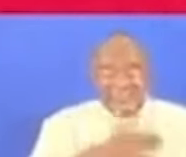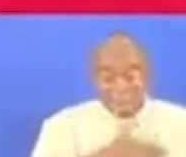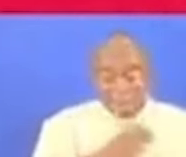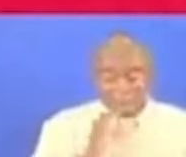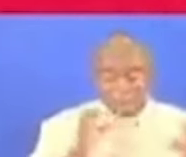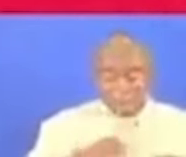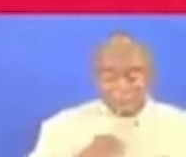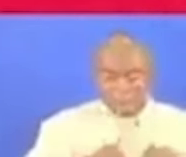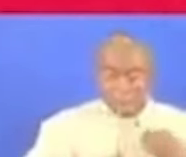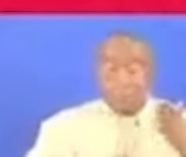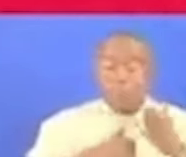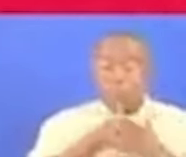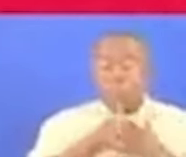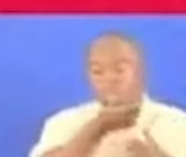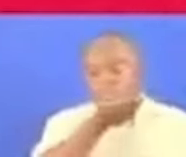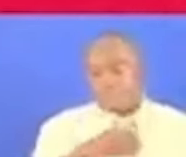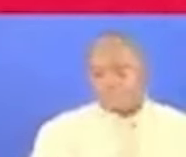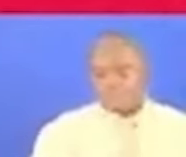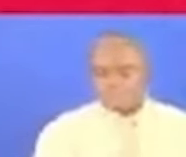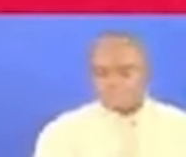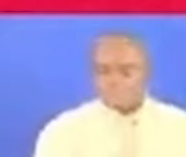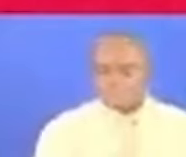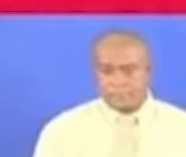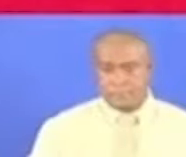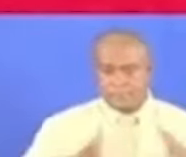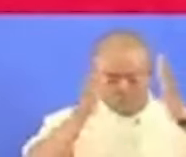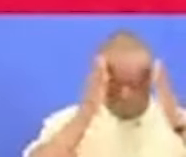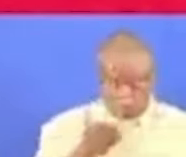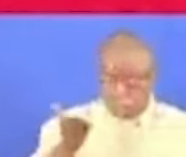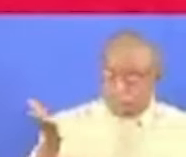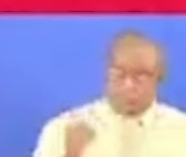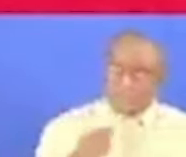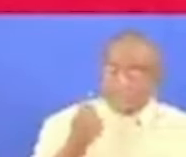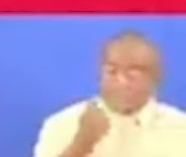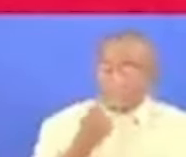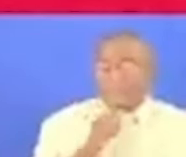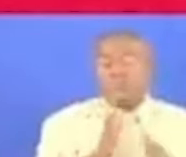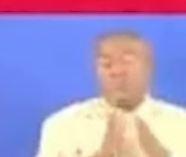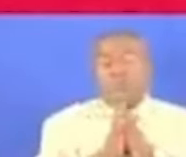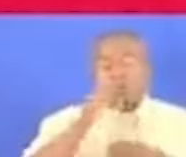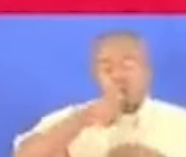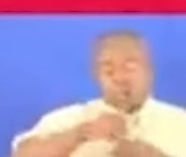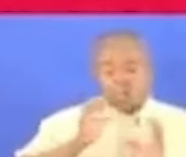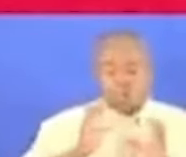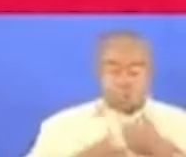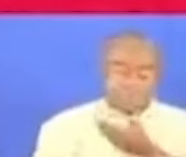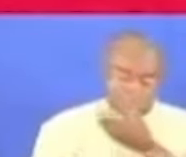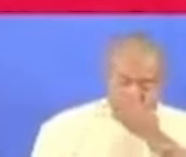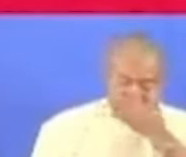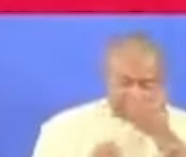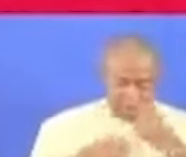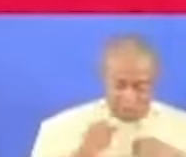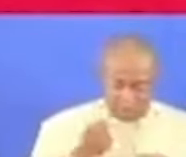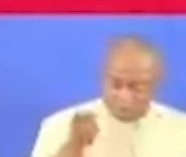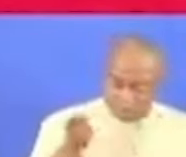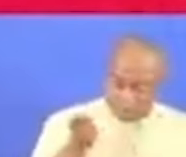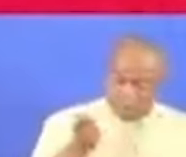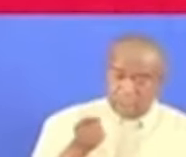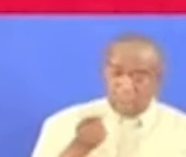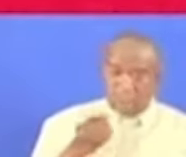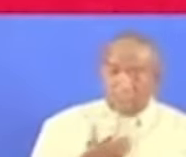uzi kwa uj wake meshi Spa keke niu wajumbe wa Kama Ya UTA katiba na shia kwa